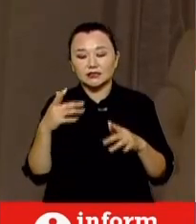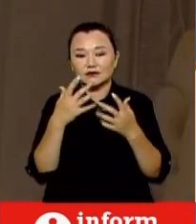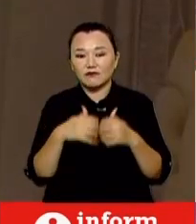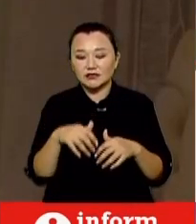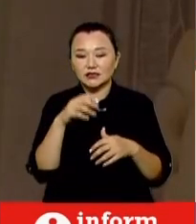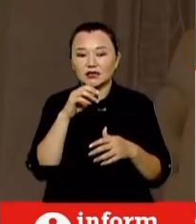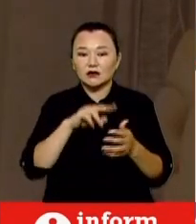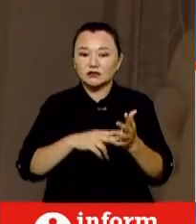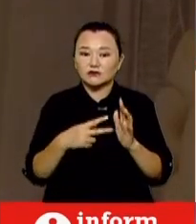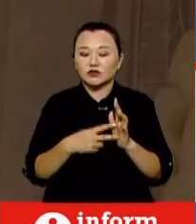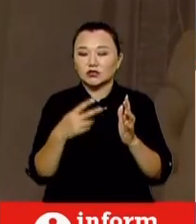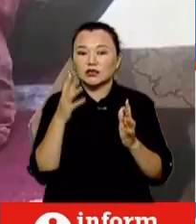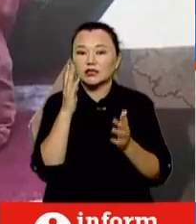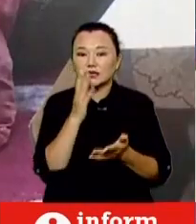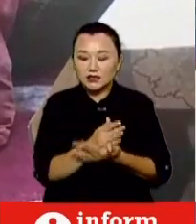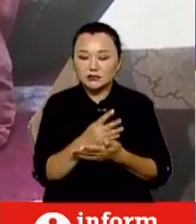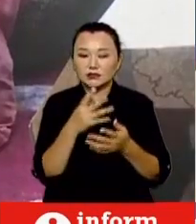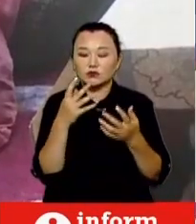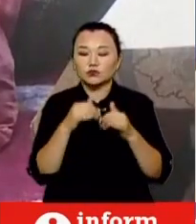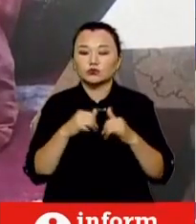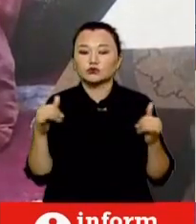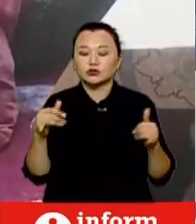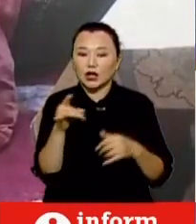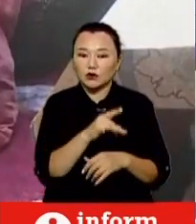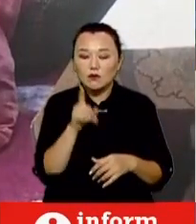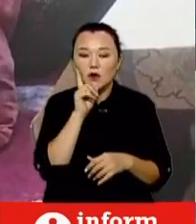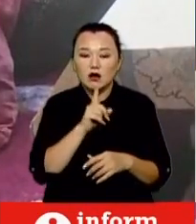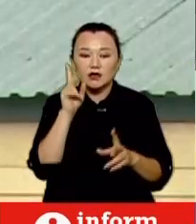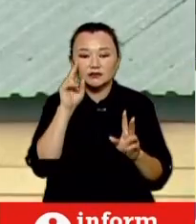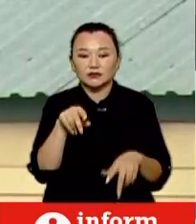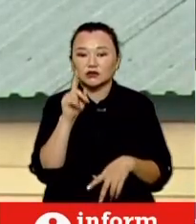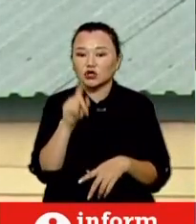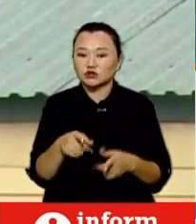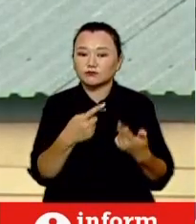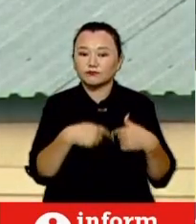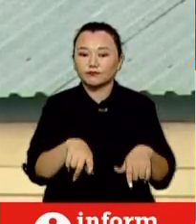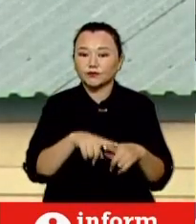есть планы улучшить инфраструктуру в этом районе, но пока не определен даже подрядчик.